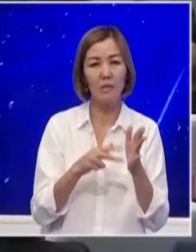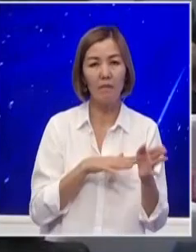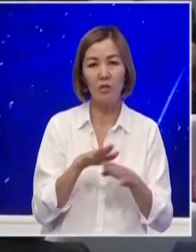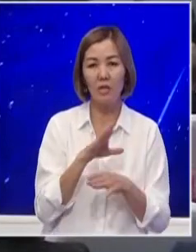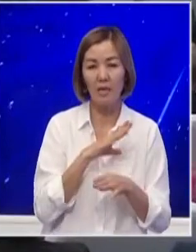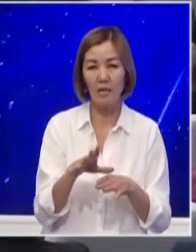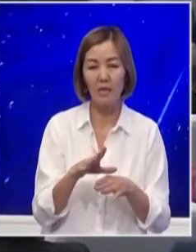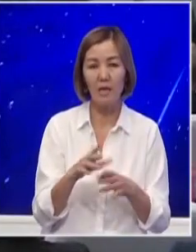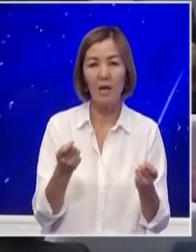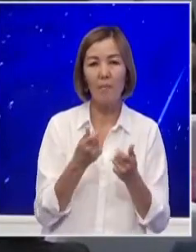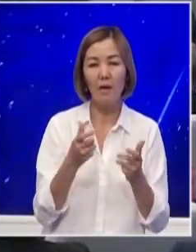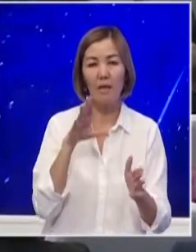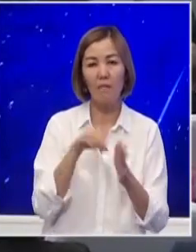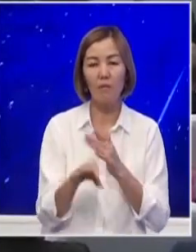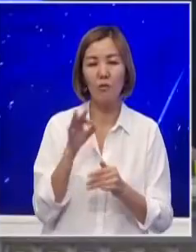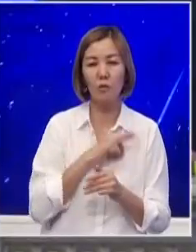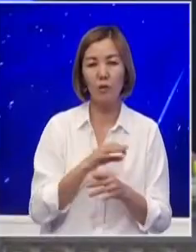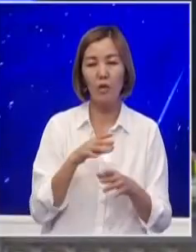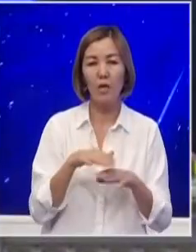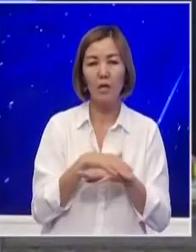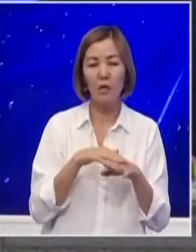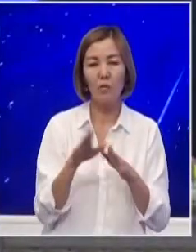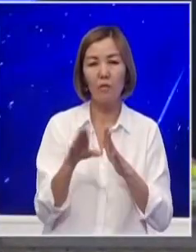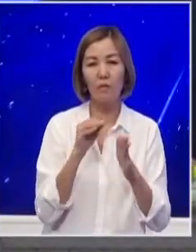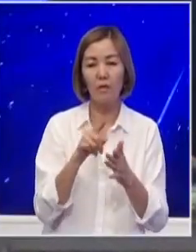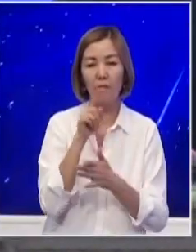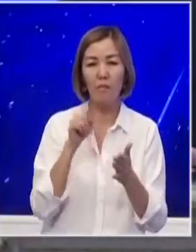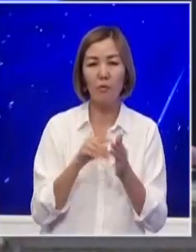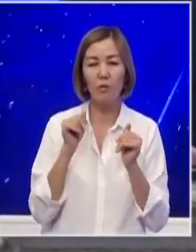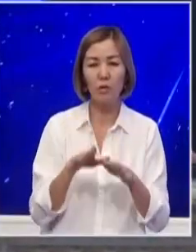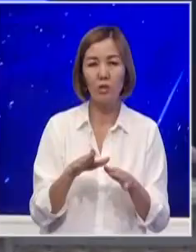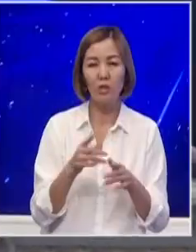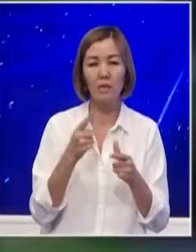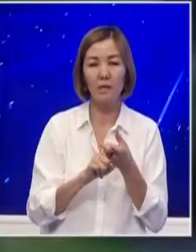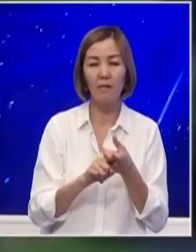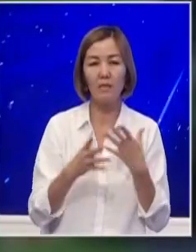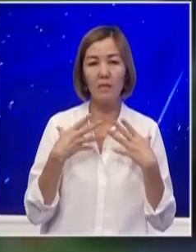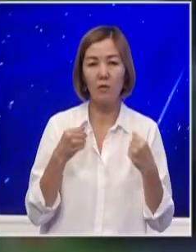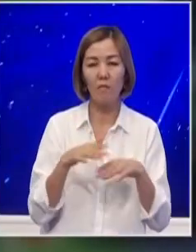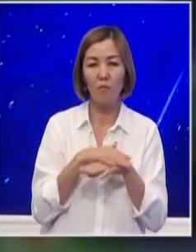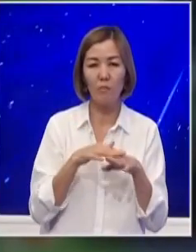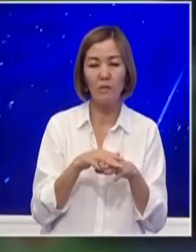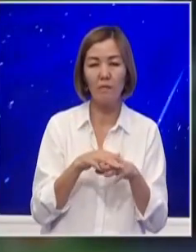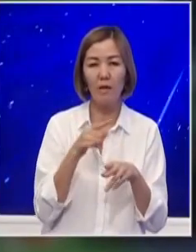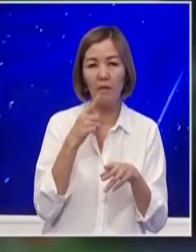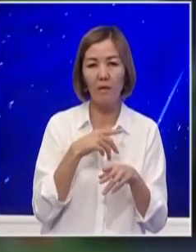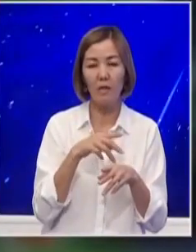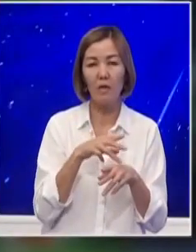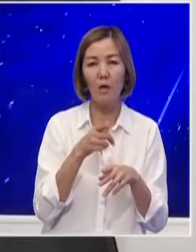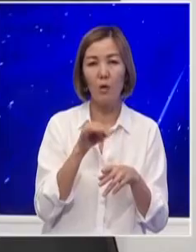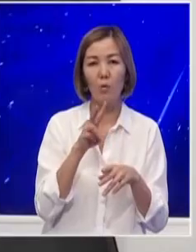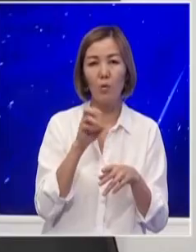это лишь малая часть возложенных на плечи народных избранников вопросов, от решения которых зависит здоровье общества, признается Гульнар